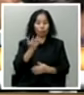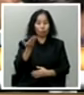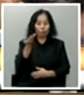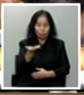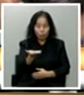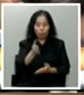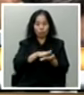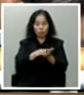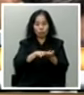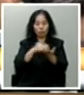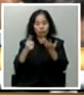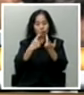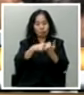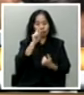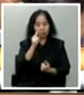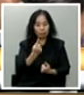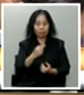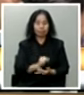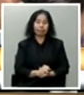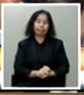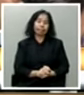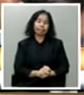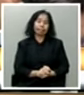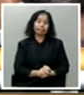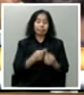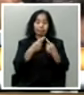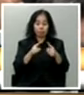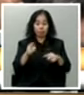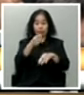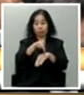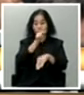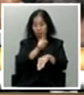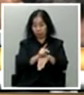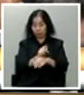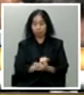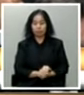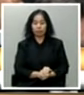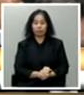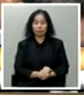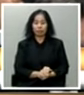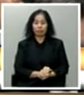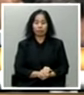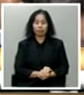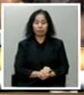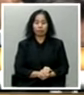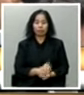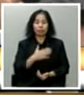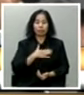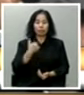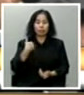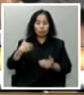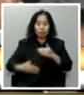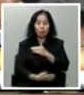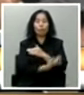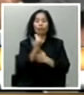ขออนุญาตนับใหม่แต่เนื่องจากท่านประธานครับหลังจากที่ผมได้มีโอกาส